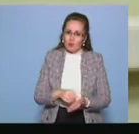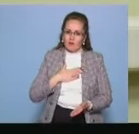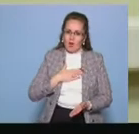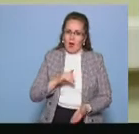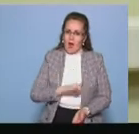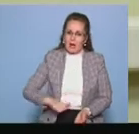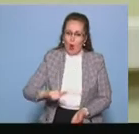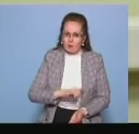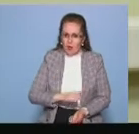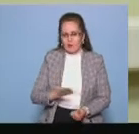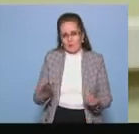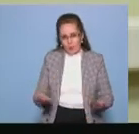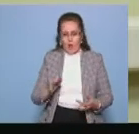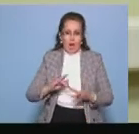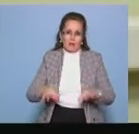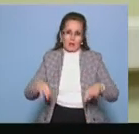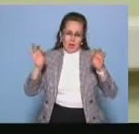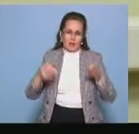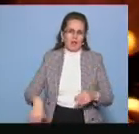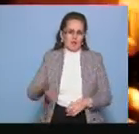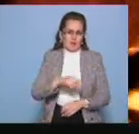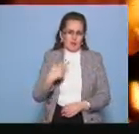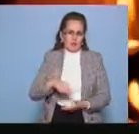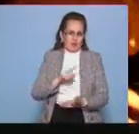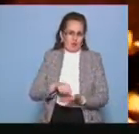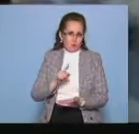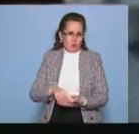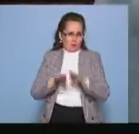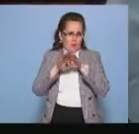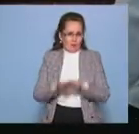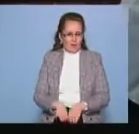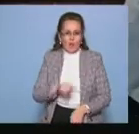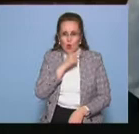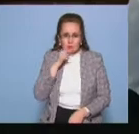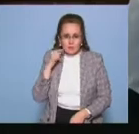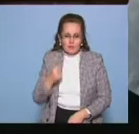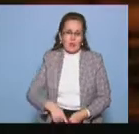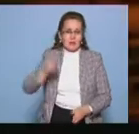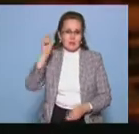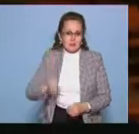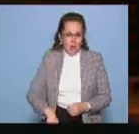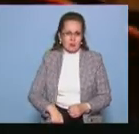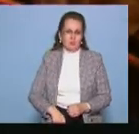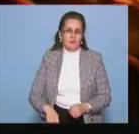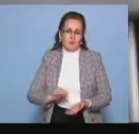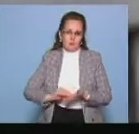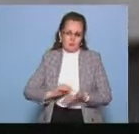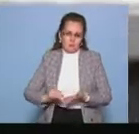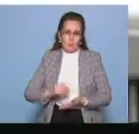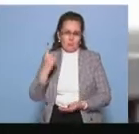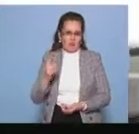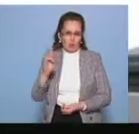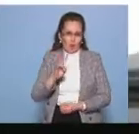вся страна пишет единые 30 вопросов федеральные. Старт масштабного проекта во всех субъектах России и за рубежом 1 ноября